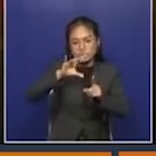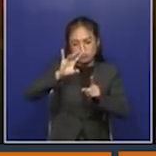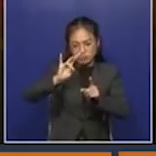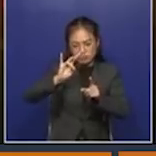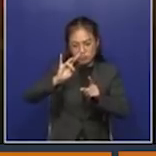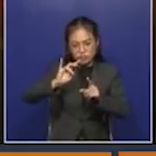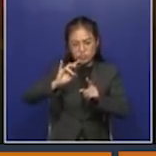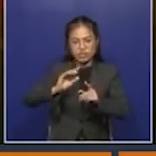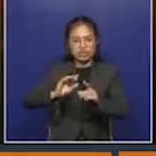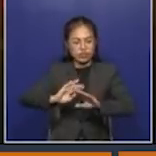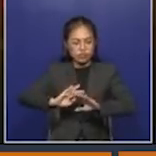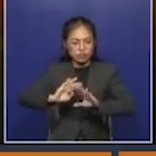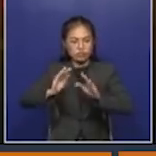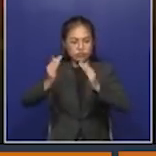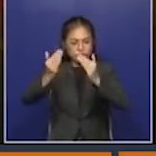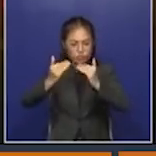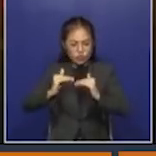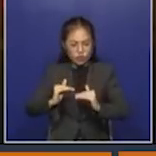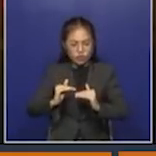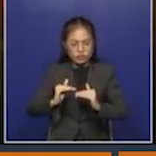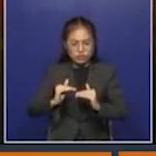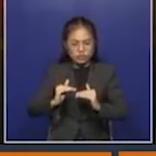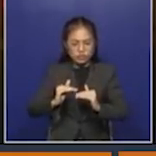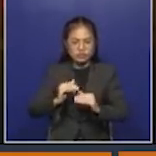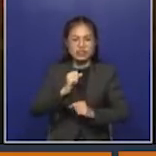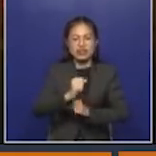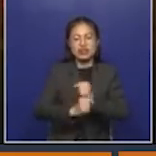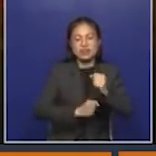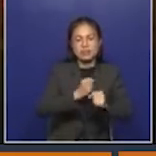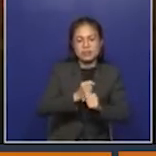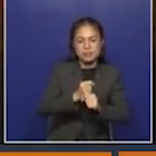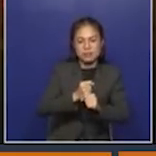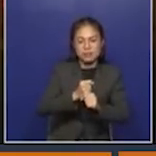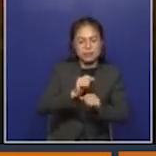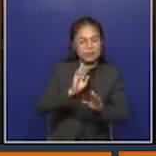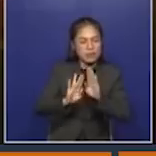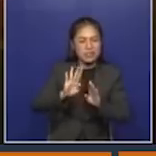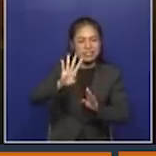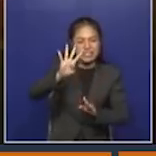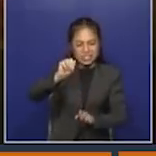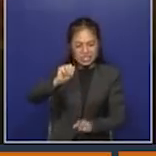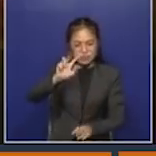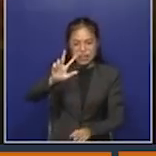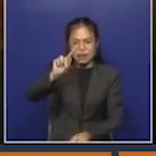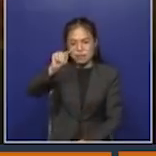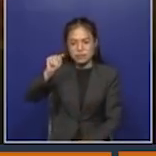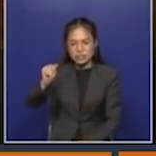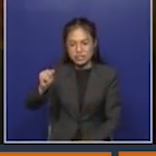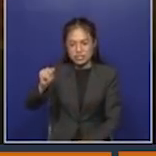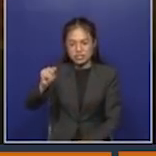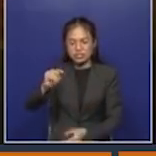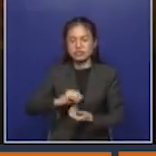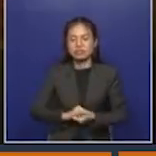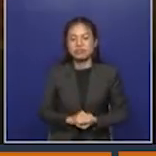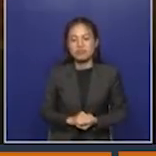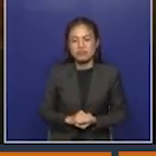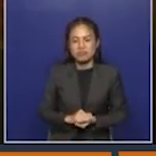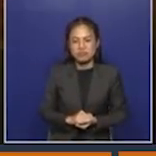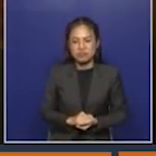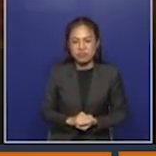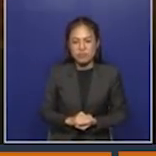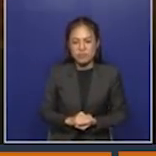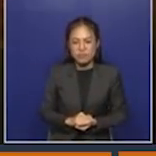มีการปลดล็อคทุกอย่างแล้วเนี่ยลดลงจากปีก่อนหน้าถึง 43เปอร์เซ็นต์ตอบคำถามก็คือ